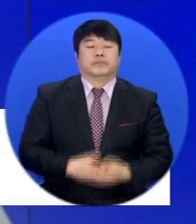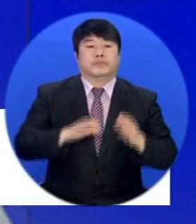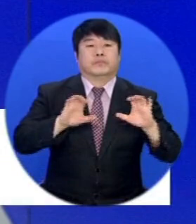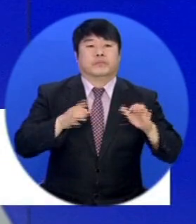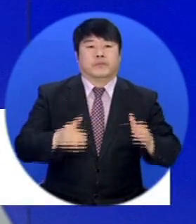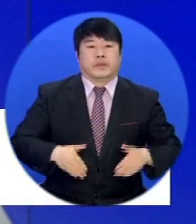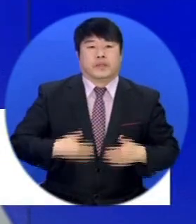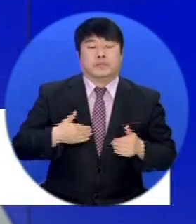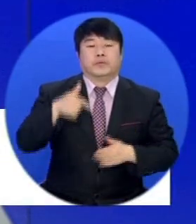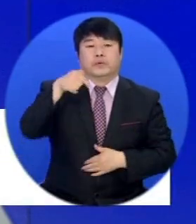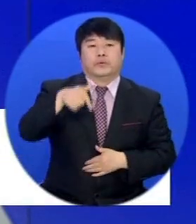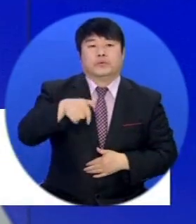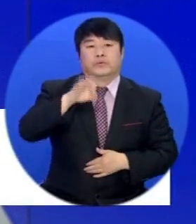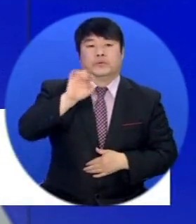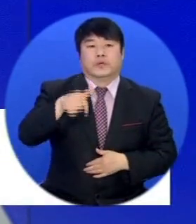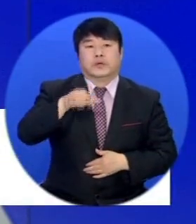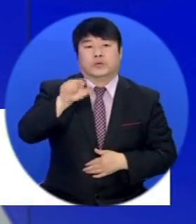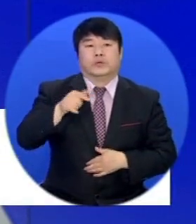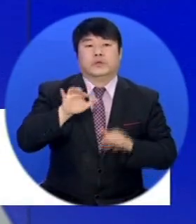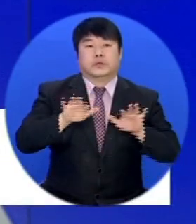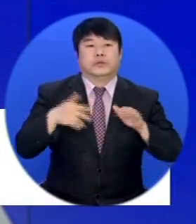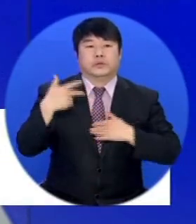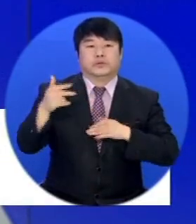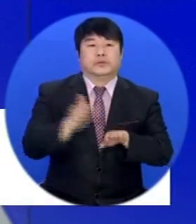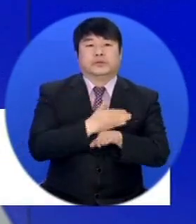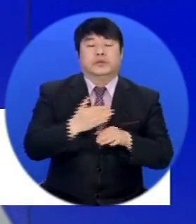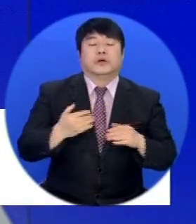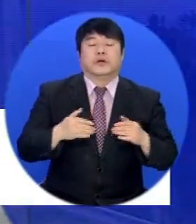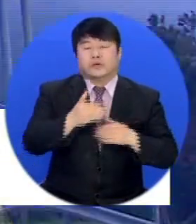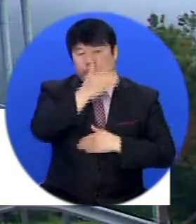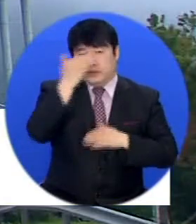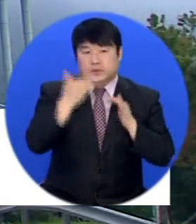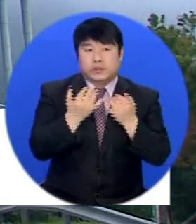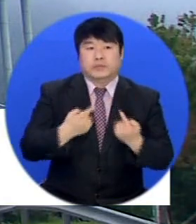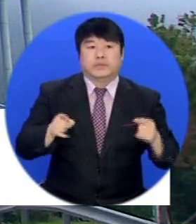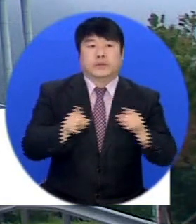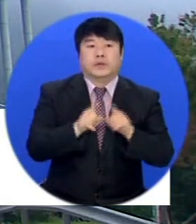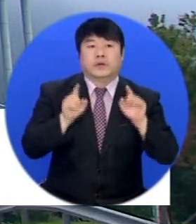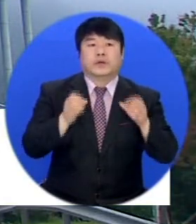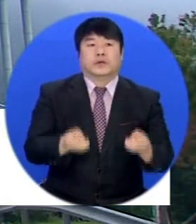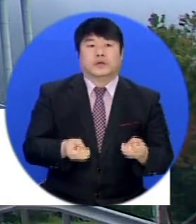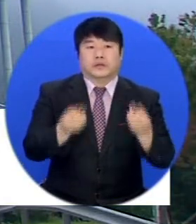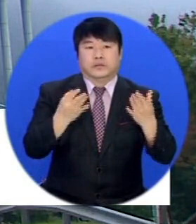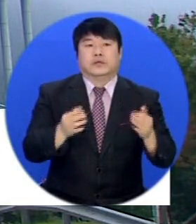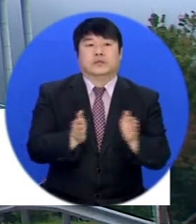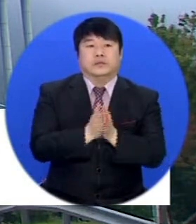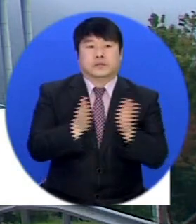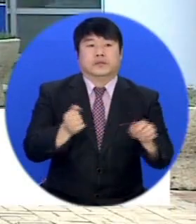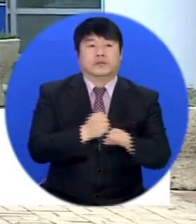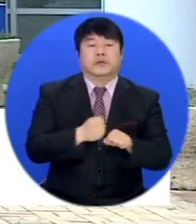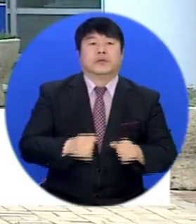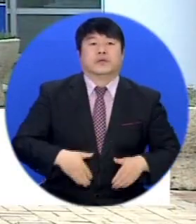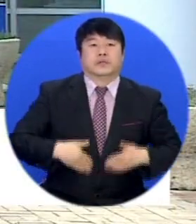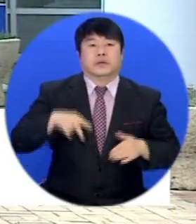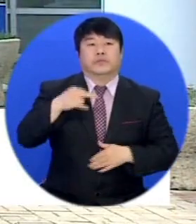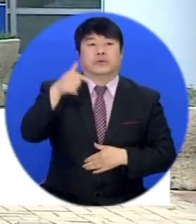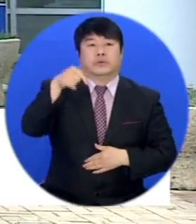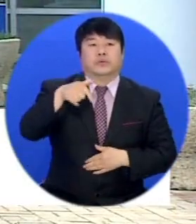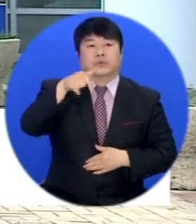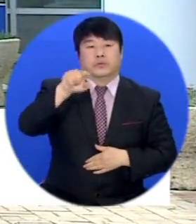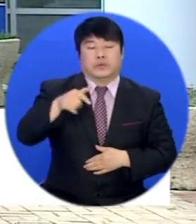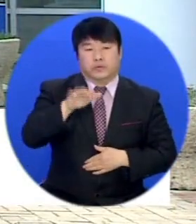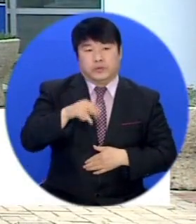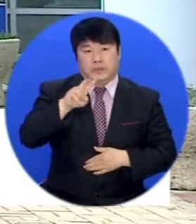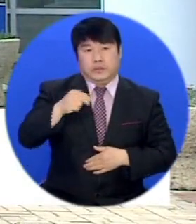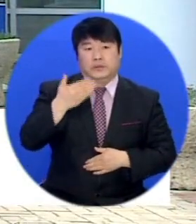국립 남도 국악원이 이번 주부터 관객들이 함께하는 공연을 재개합니다. 국립 남도 국악원은 오는